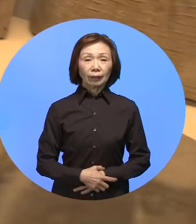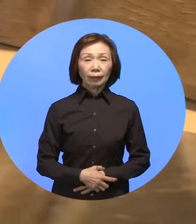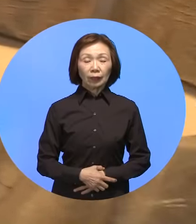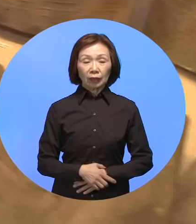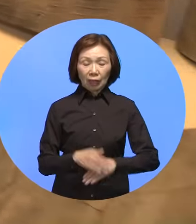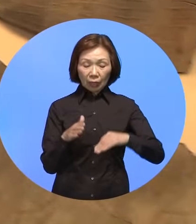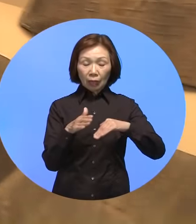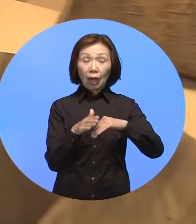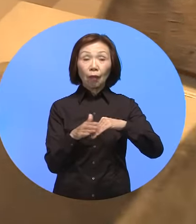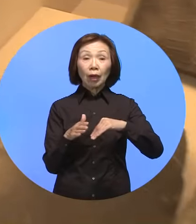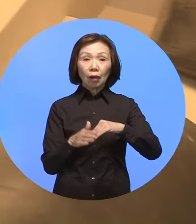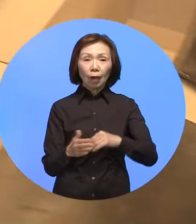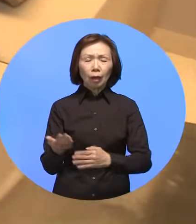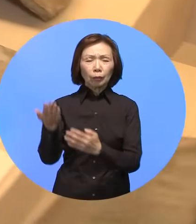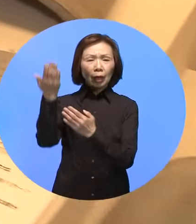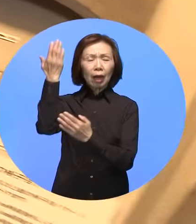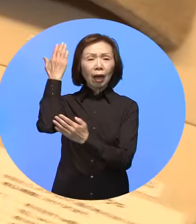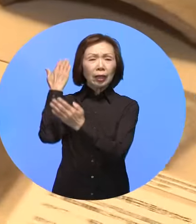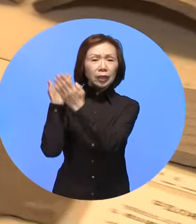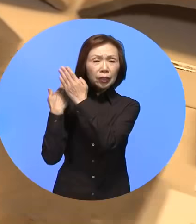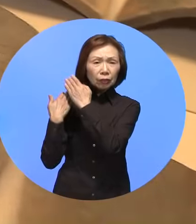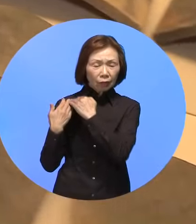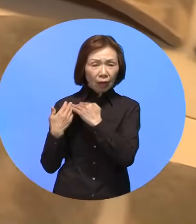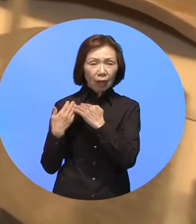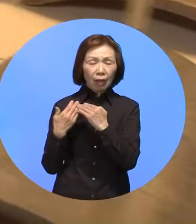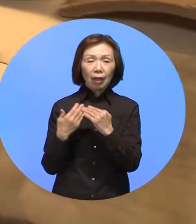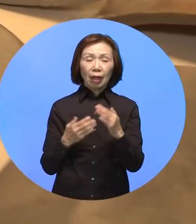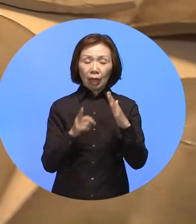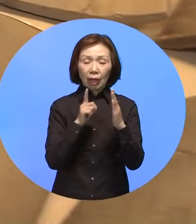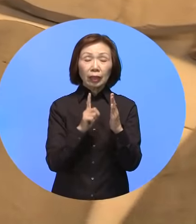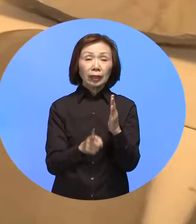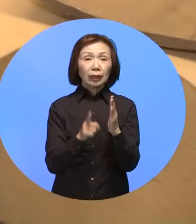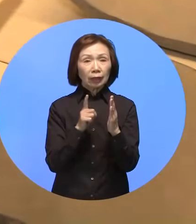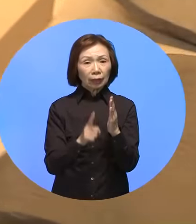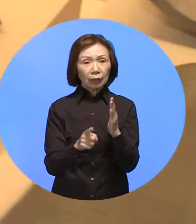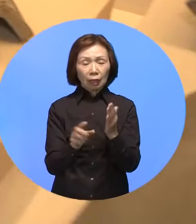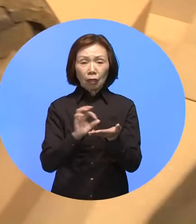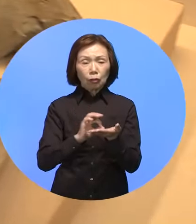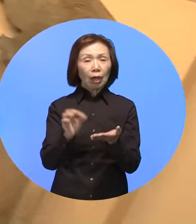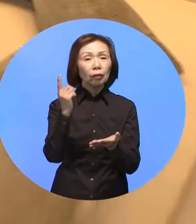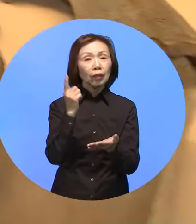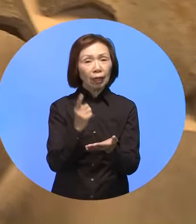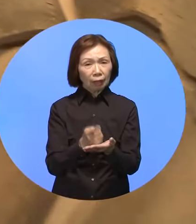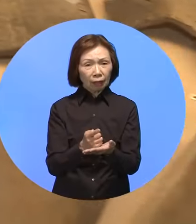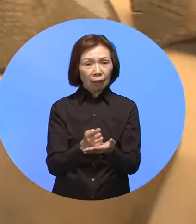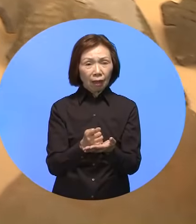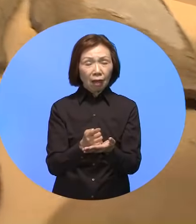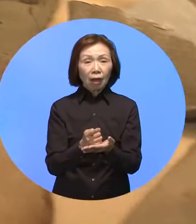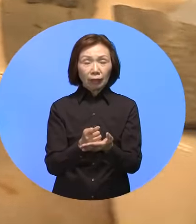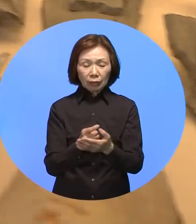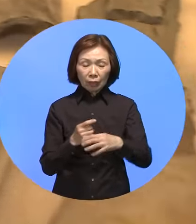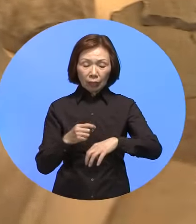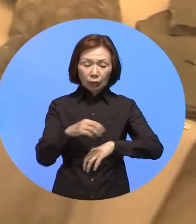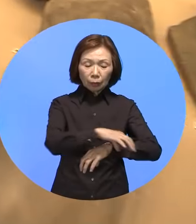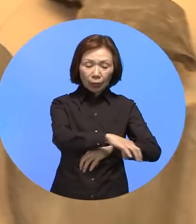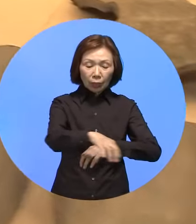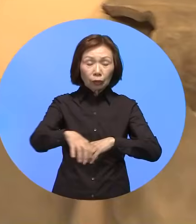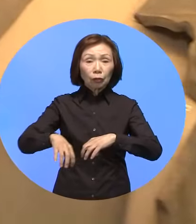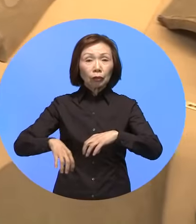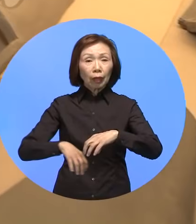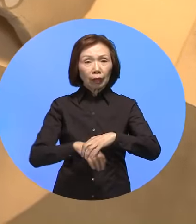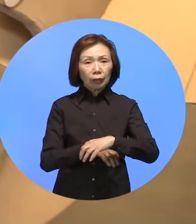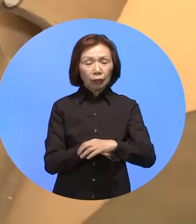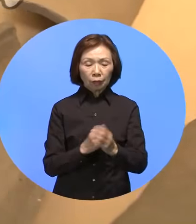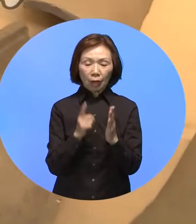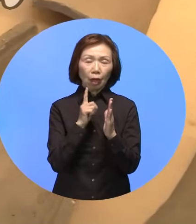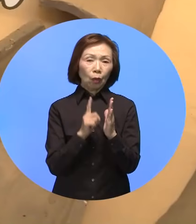川原は古代では京都や寺院でしか使われていなかったのですが5弾島遺跡の周辺には巨大二院の